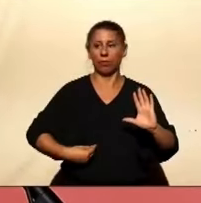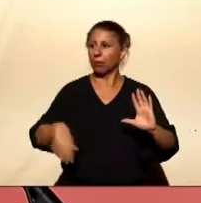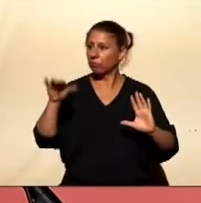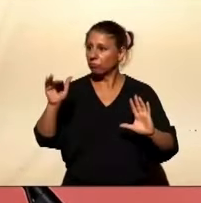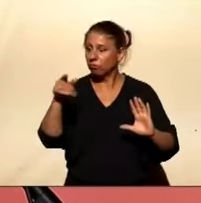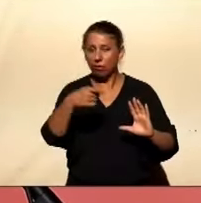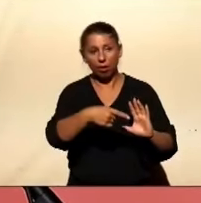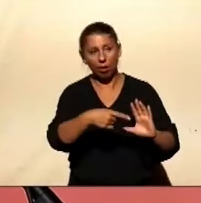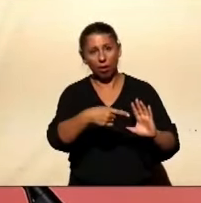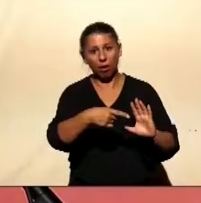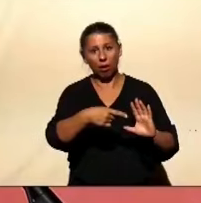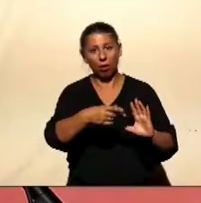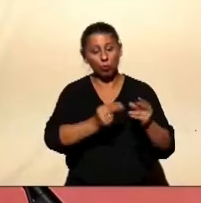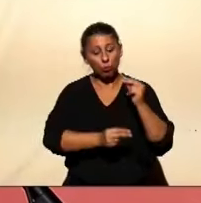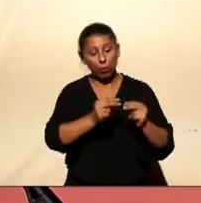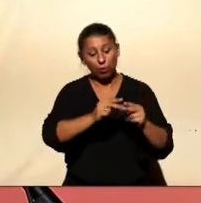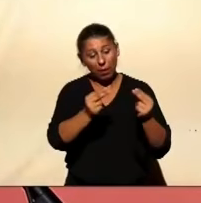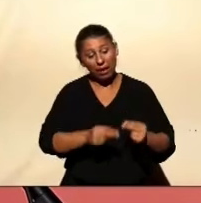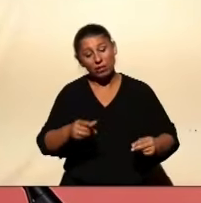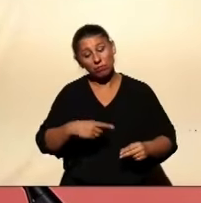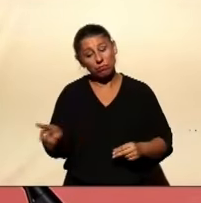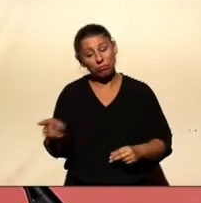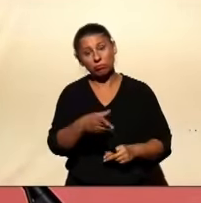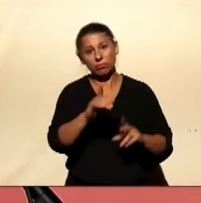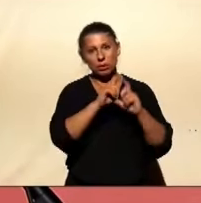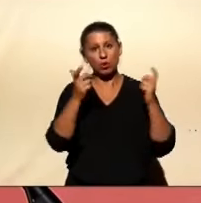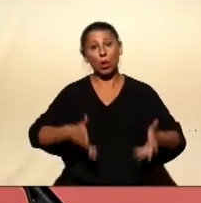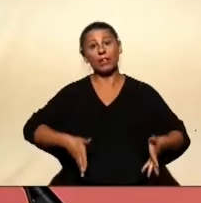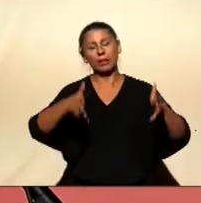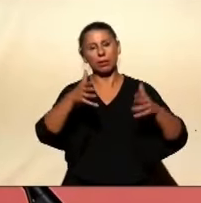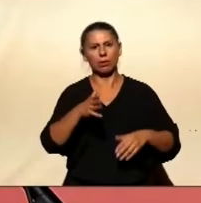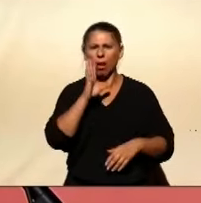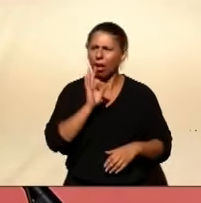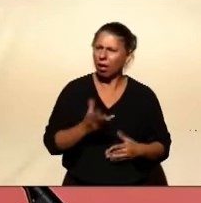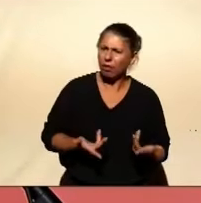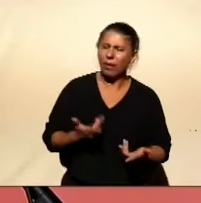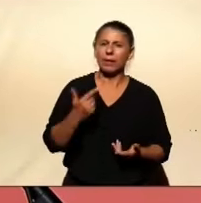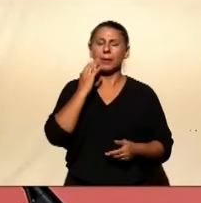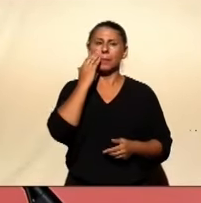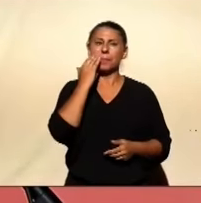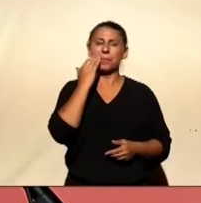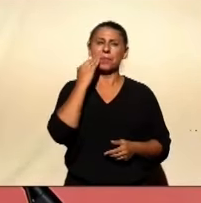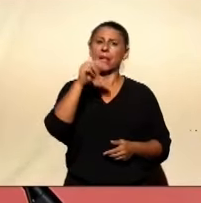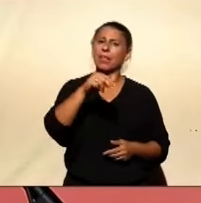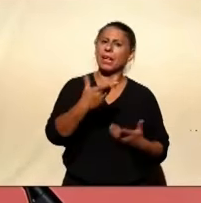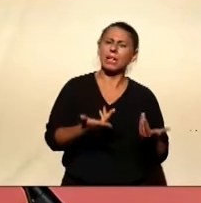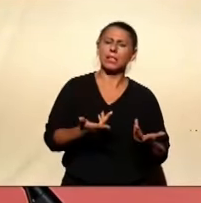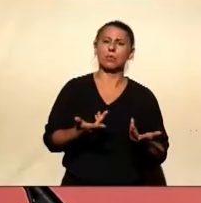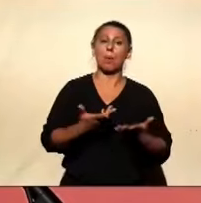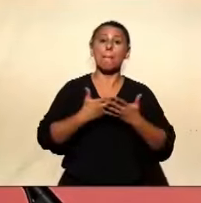να βγάλουν το φίδι από την τρύπα. Αλήθεια, γιατί δεν αξιοποιούνται οι